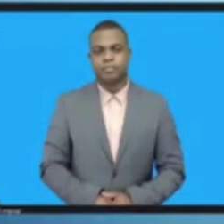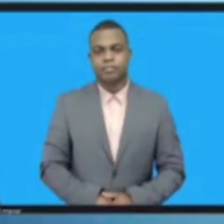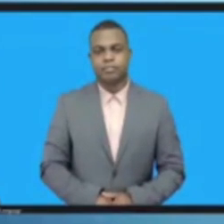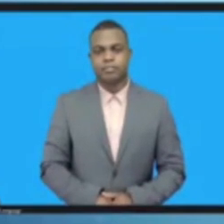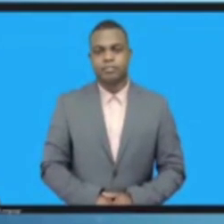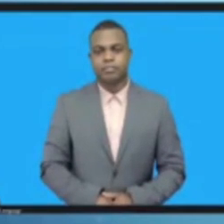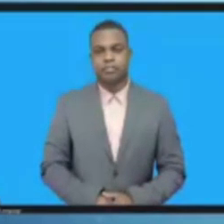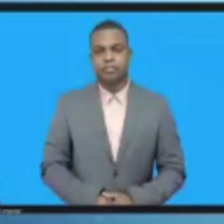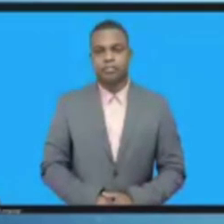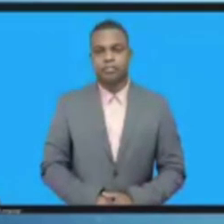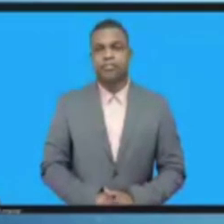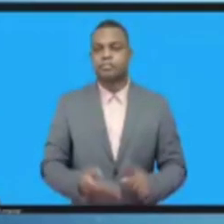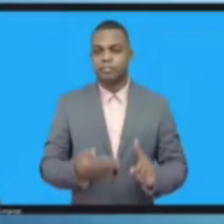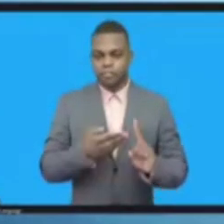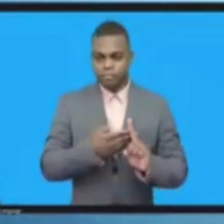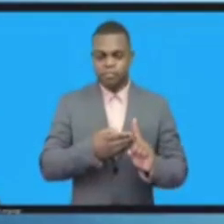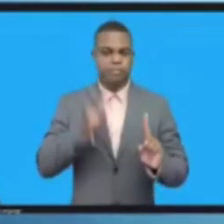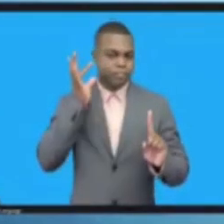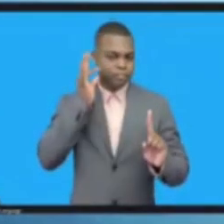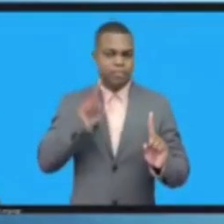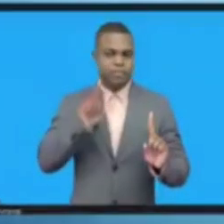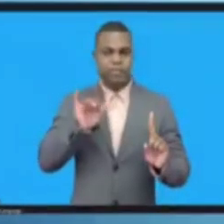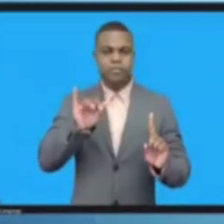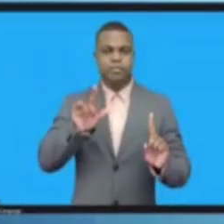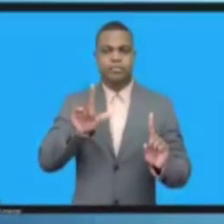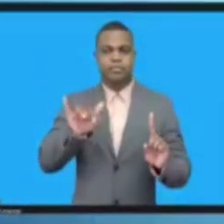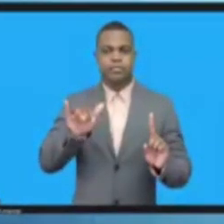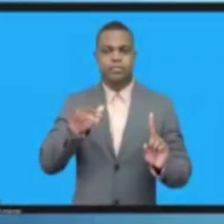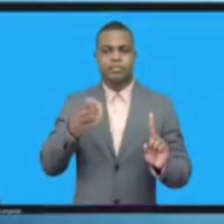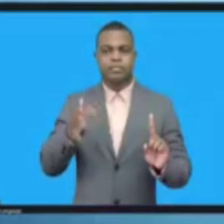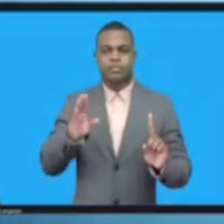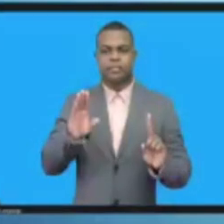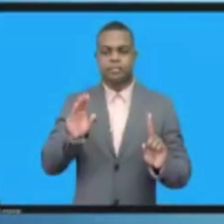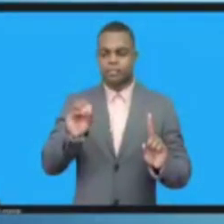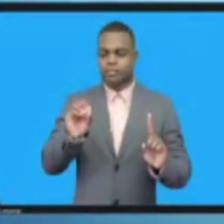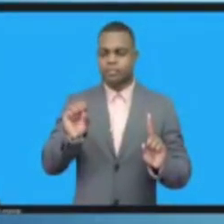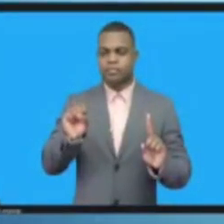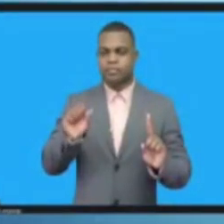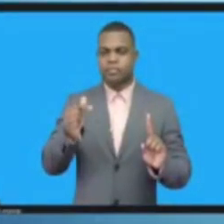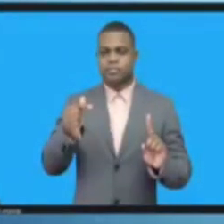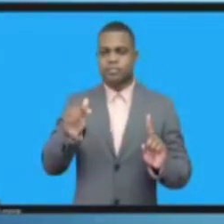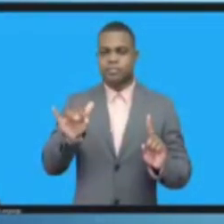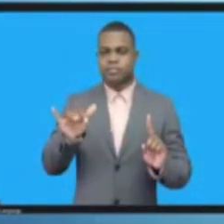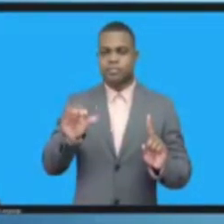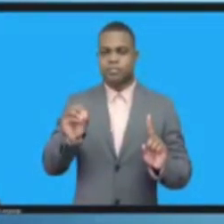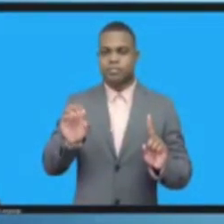Excellences, Mesdames et Messieurs les invités, chers collègues, Mesdames et Messieurs,